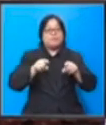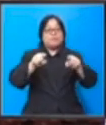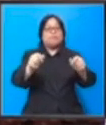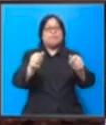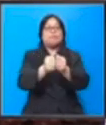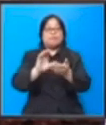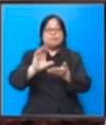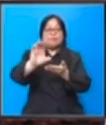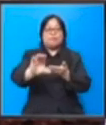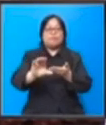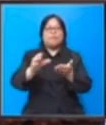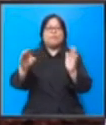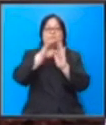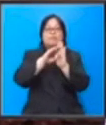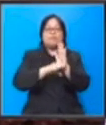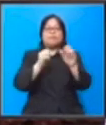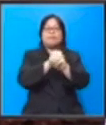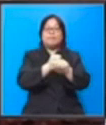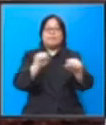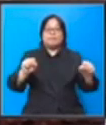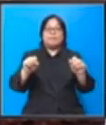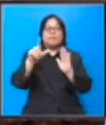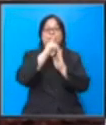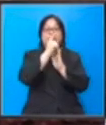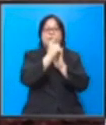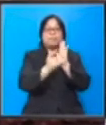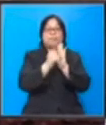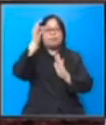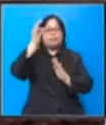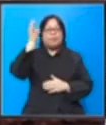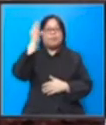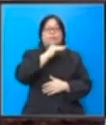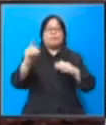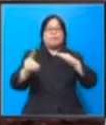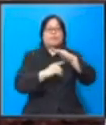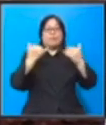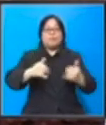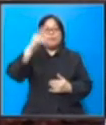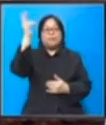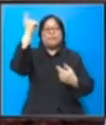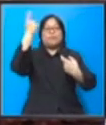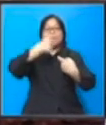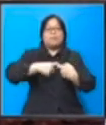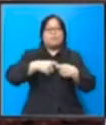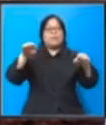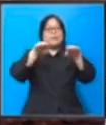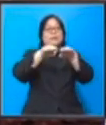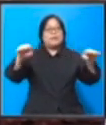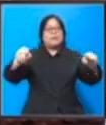dengan peruntukan yang termaktub dalam Perlembagaan Persekutuan dan Dasar Setia Ada Kerajaan berkaitan